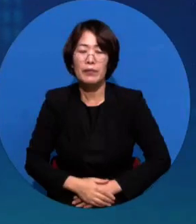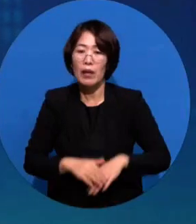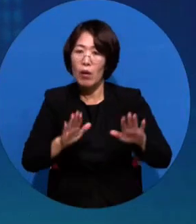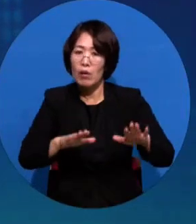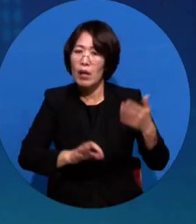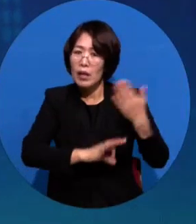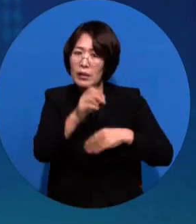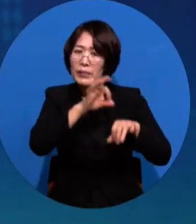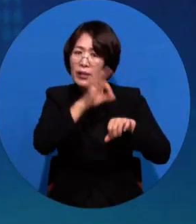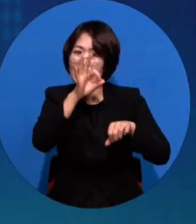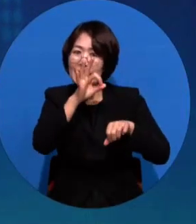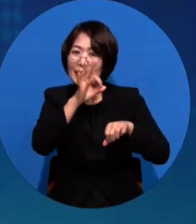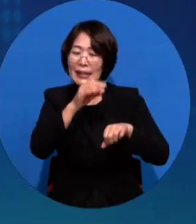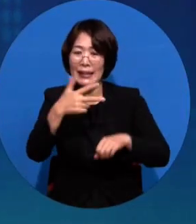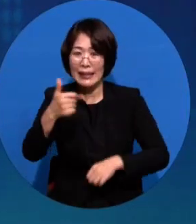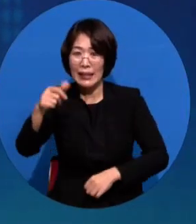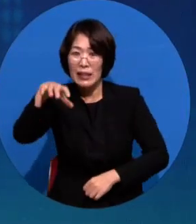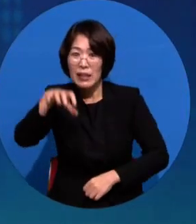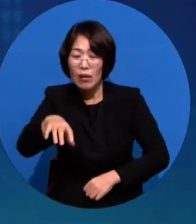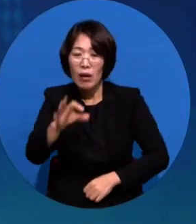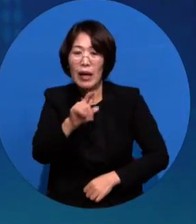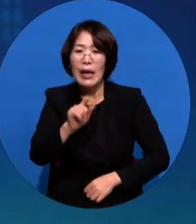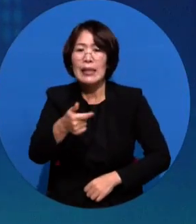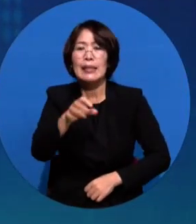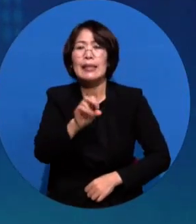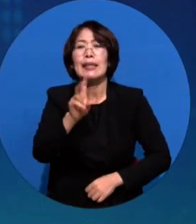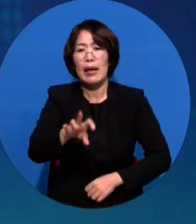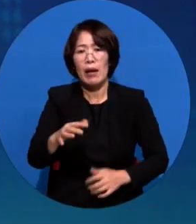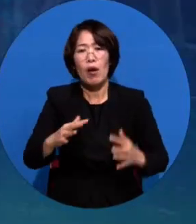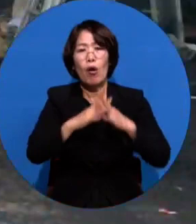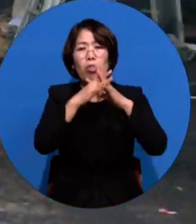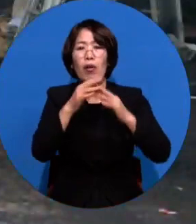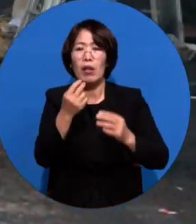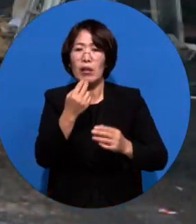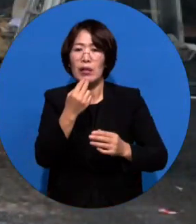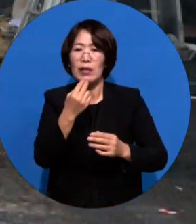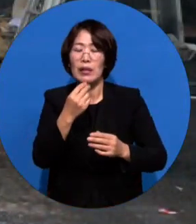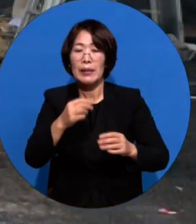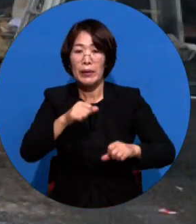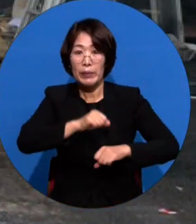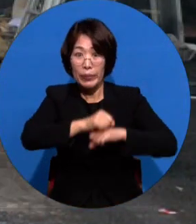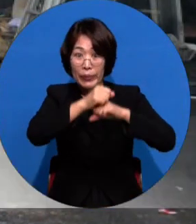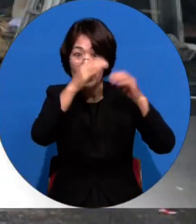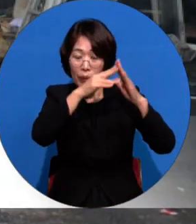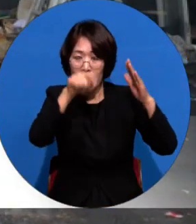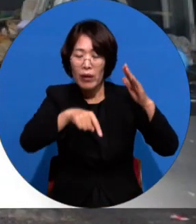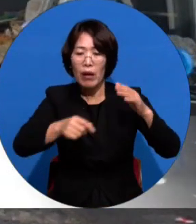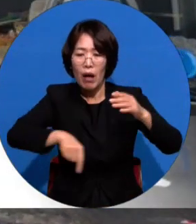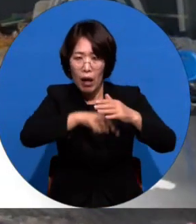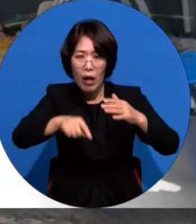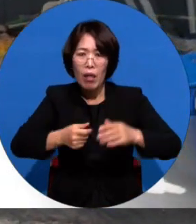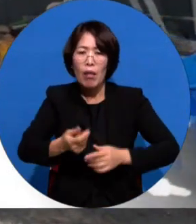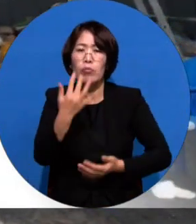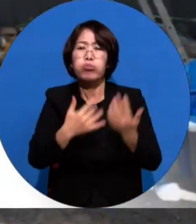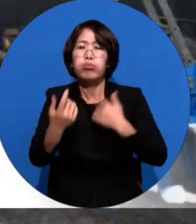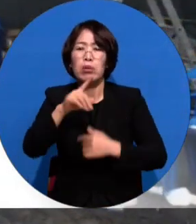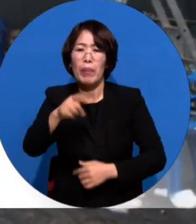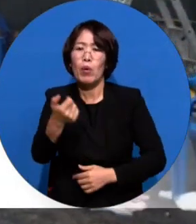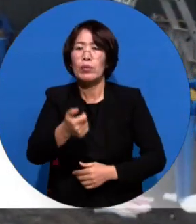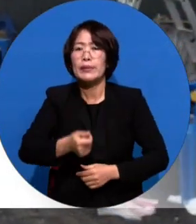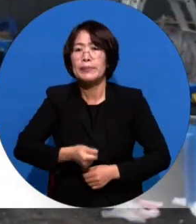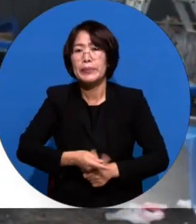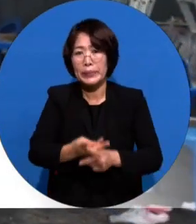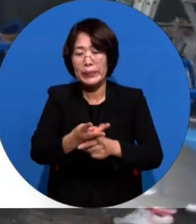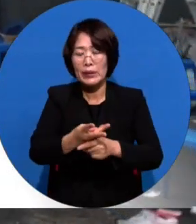오늘 오전 10시쯤 장흥군 안양면에 한 건설우에서 창고에서 부리나 창고 내부 150 제곱미터를 태우고